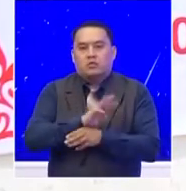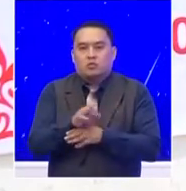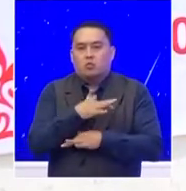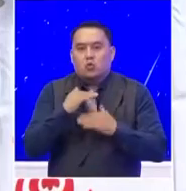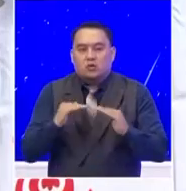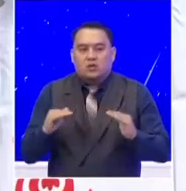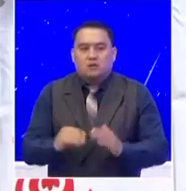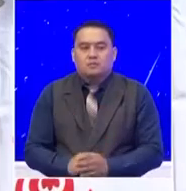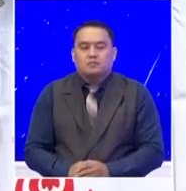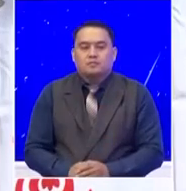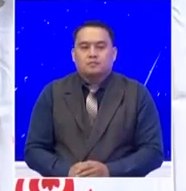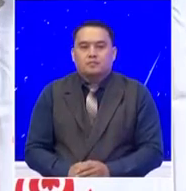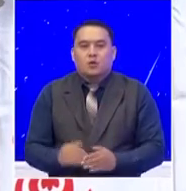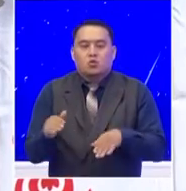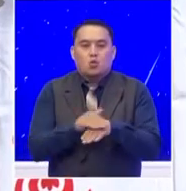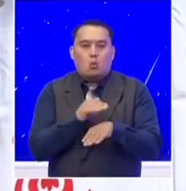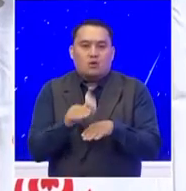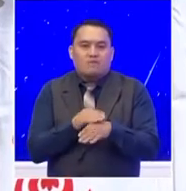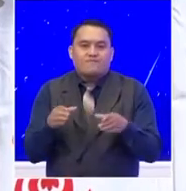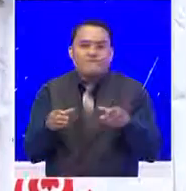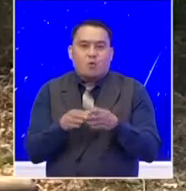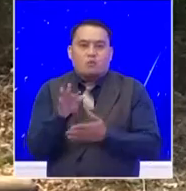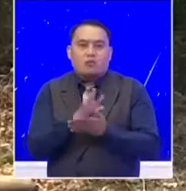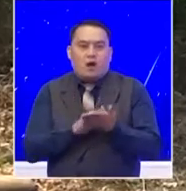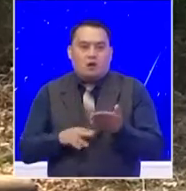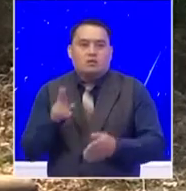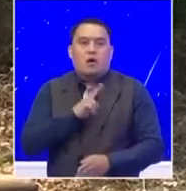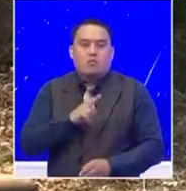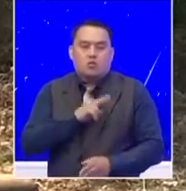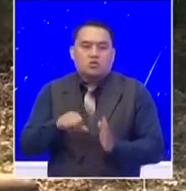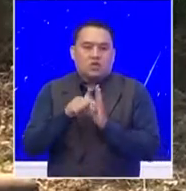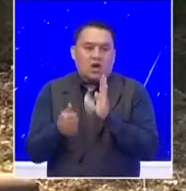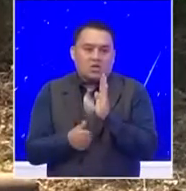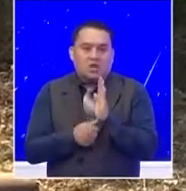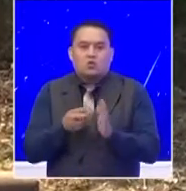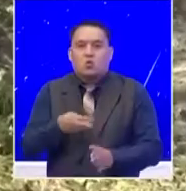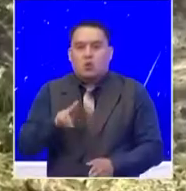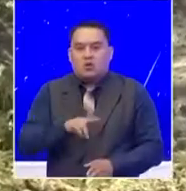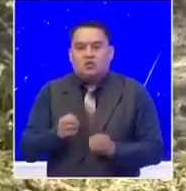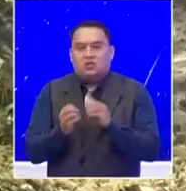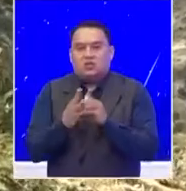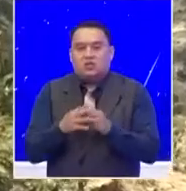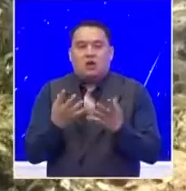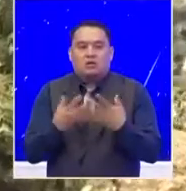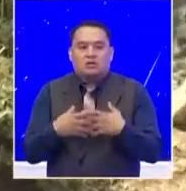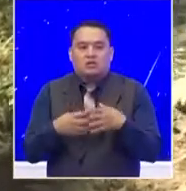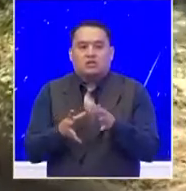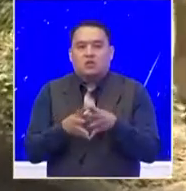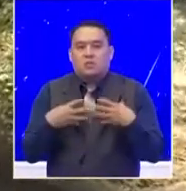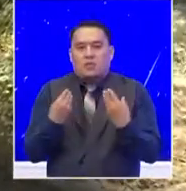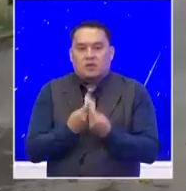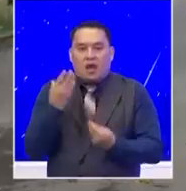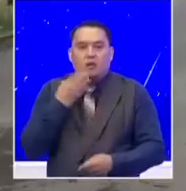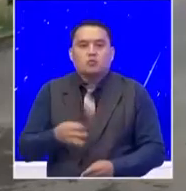многодетных. Благотворительный фонд «Харикет» продолжит свою работу. Уже 16 июня 14-я по счету семья из